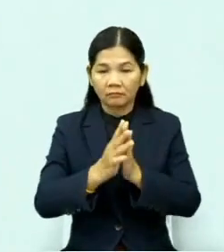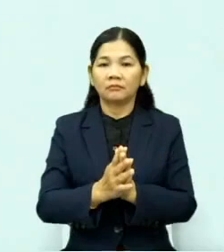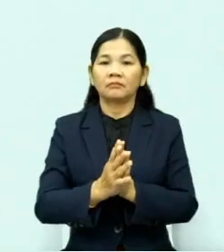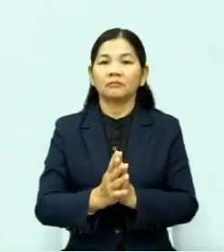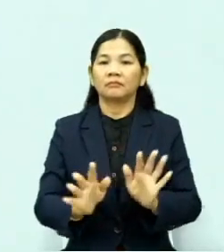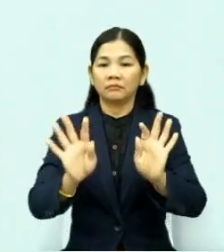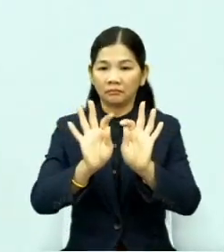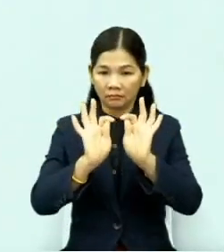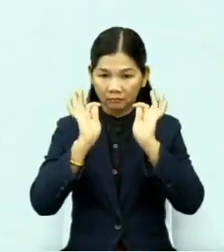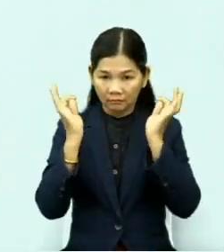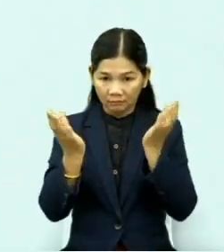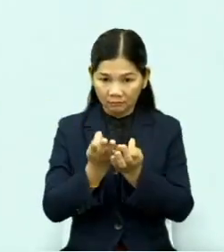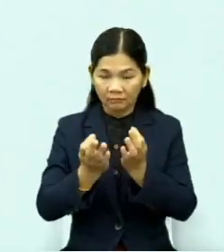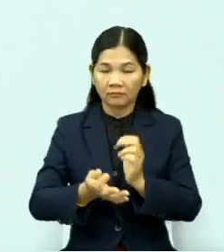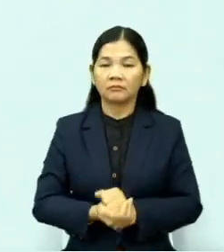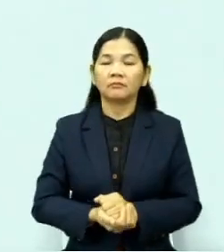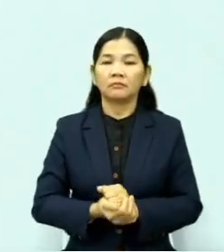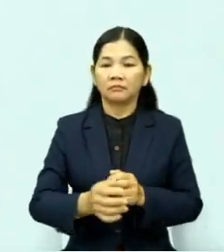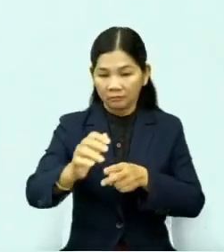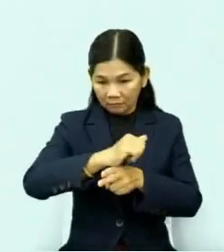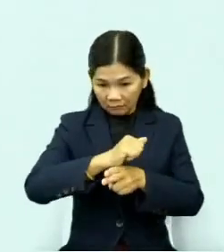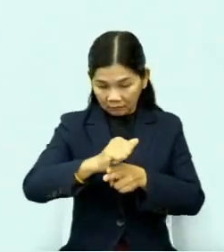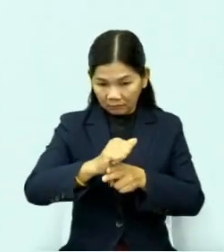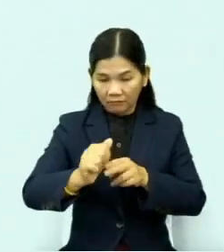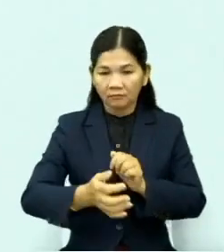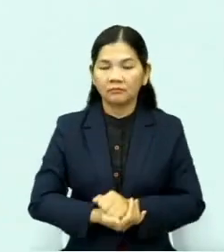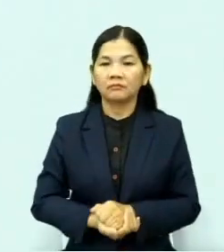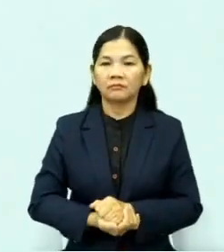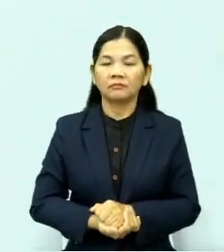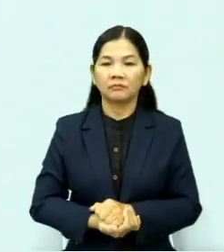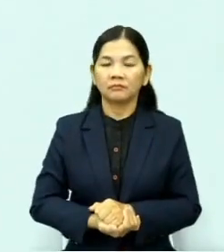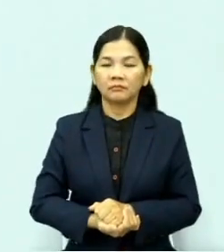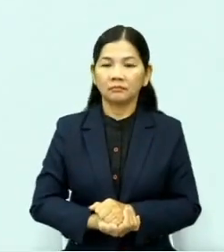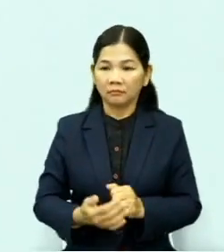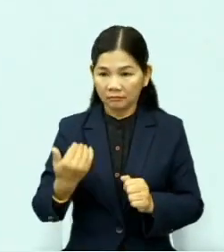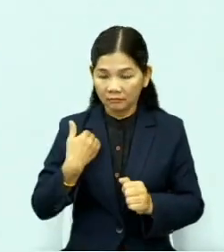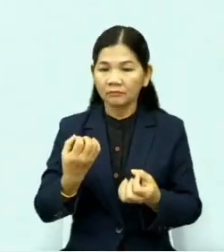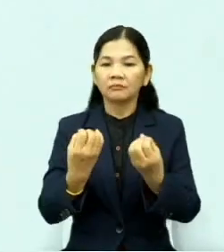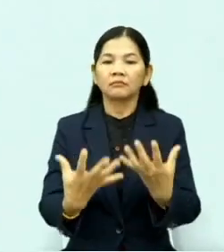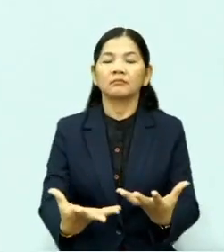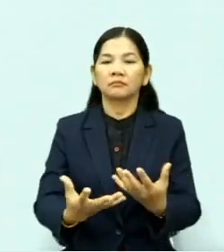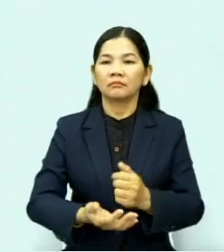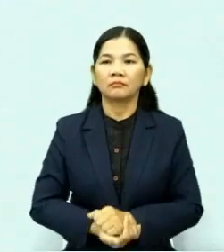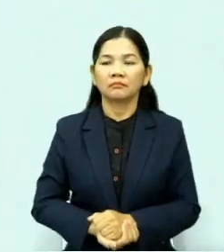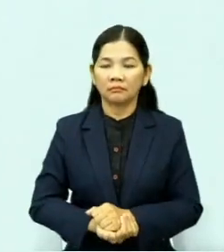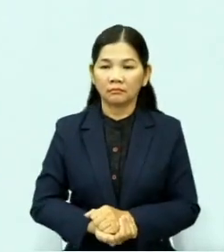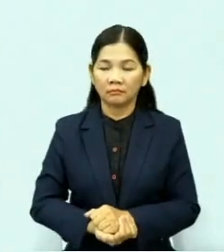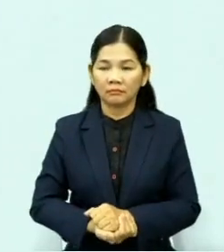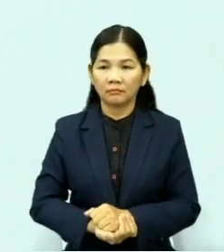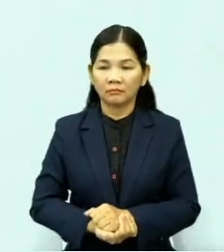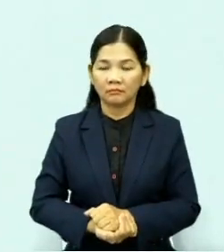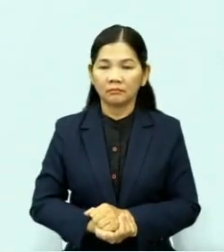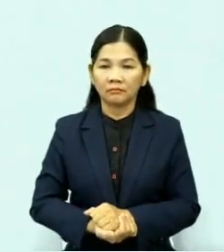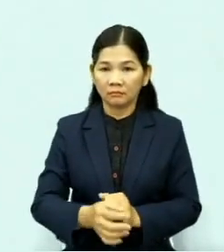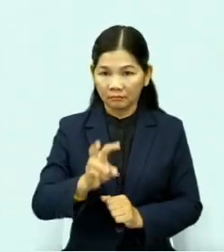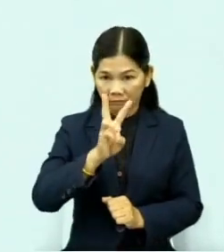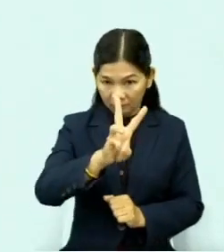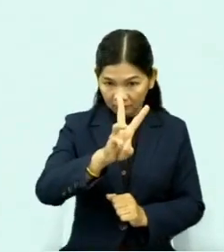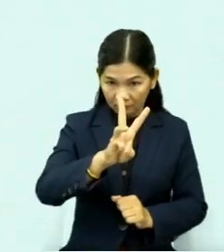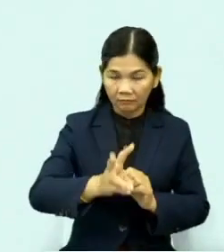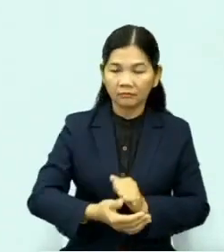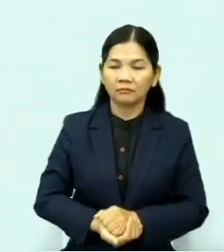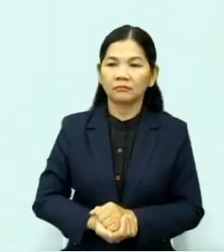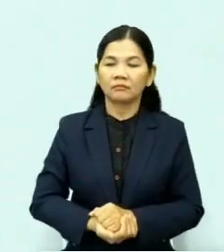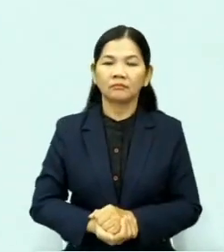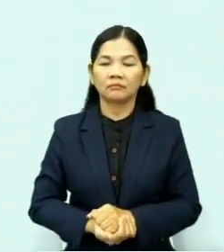ងចាអញ្ចឹងក៏មើលលំហាត់របស់យើងណាកូនណាចាលំហាត់របស់យើងមានប៉ុន្មានទៅកូនចាគឺមាន3ចាហើ